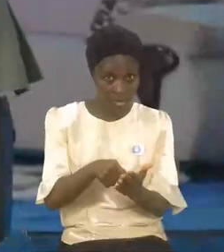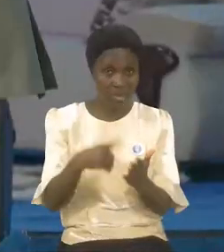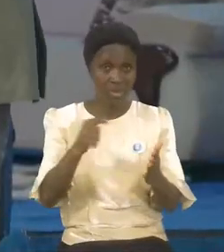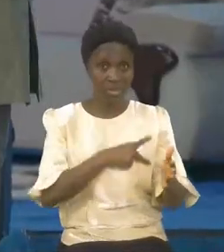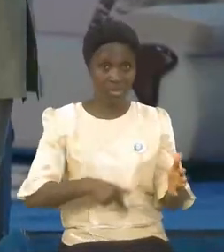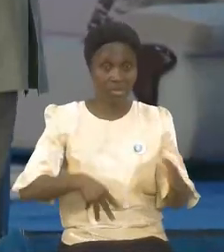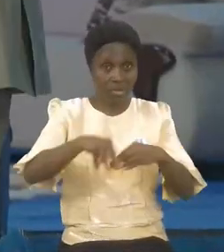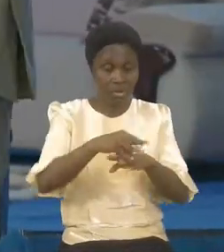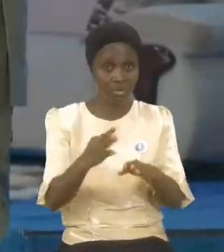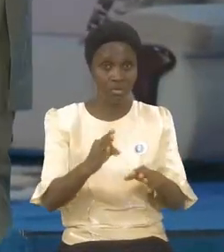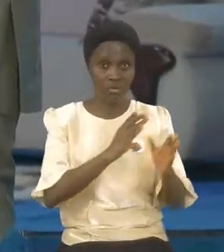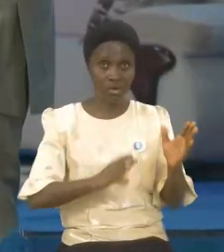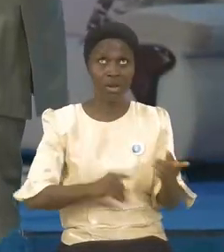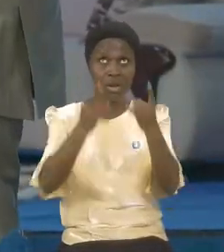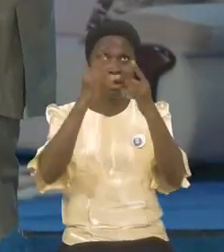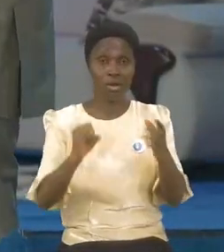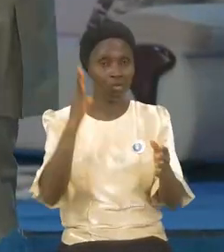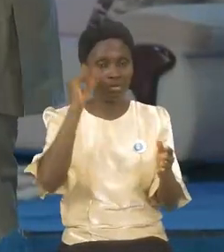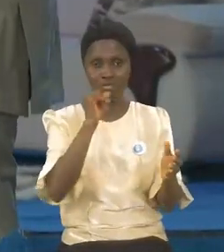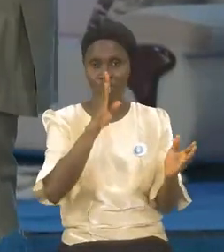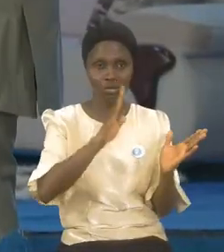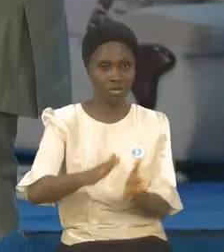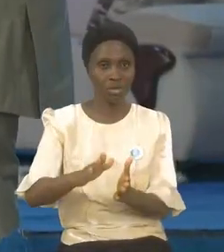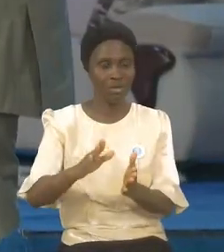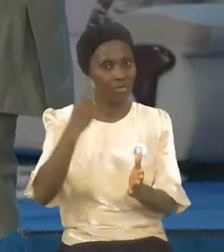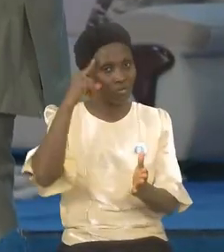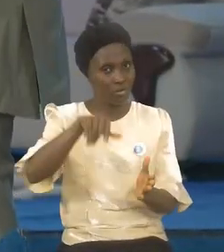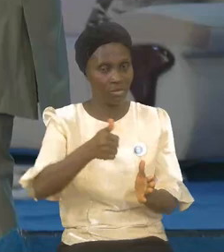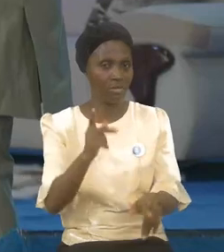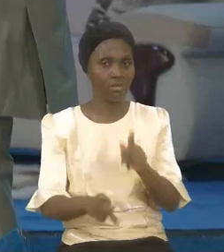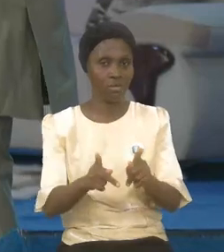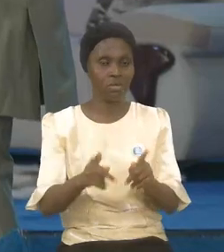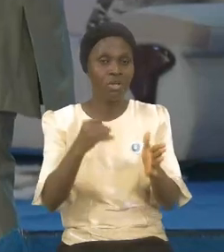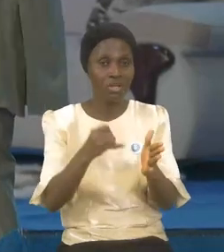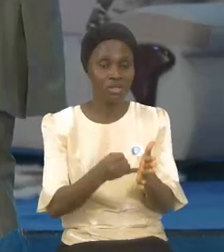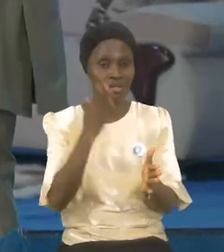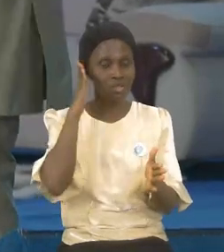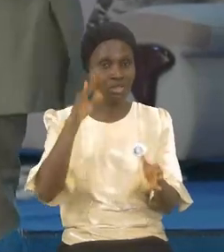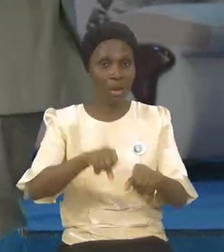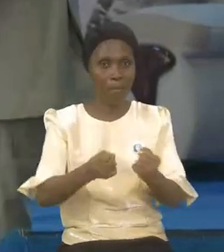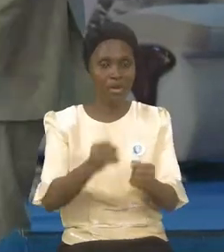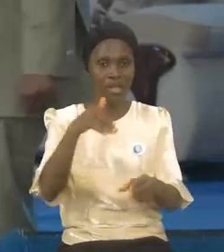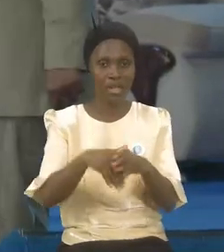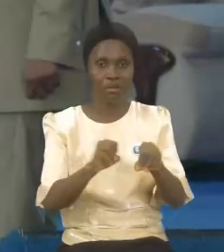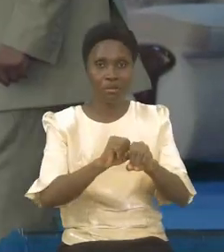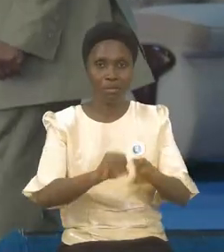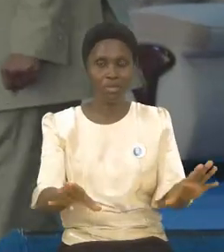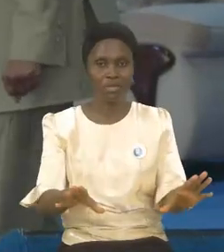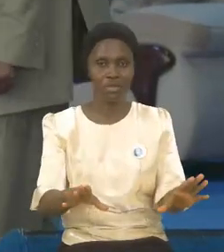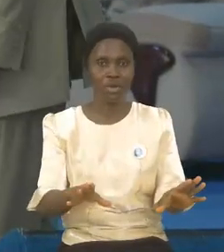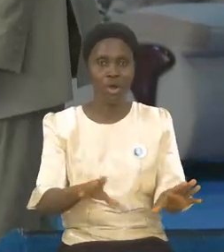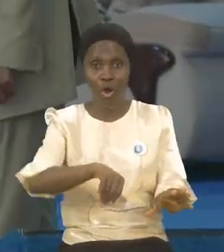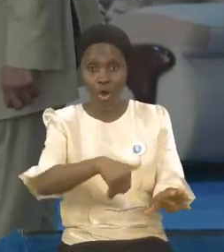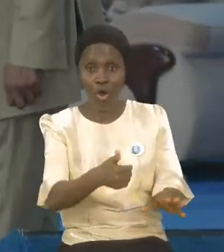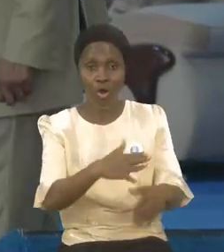royaume romain, mais le royaume de Christ ne passera point sous la domination d'un autre peuple.